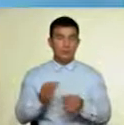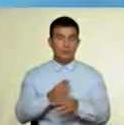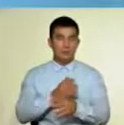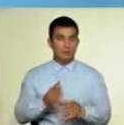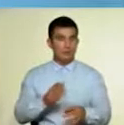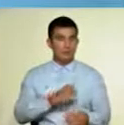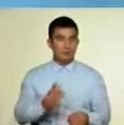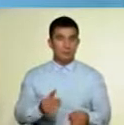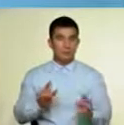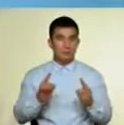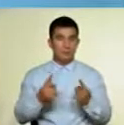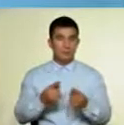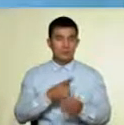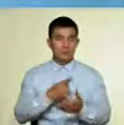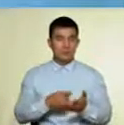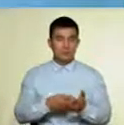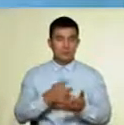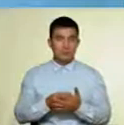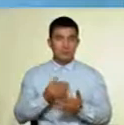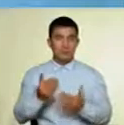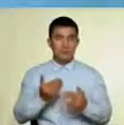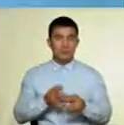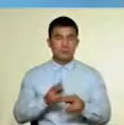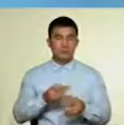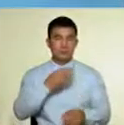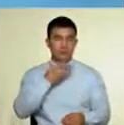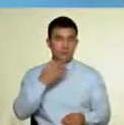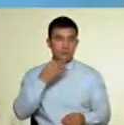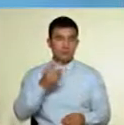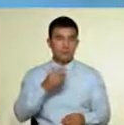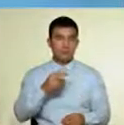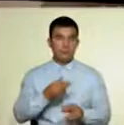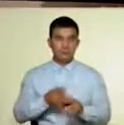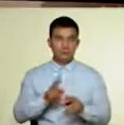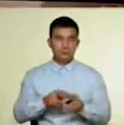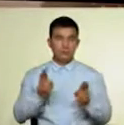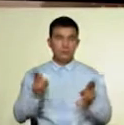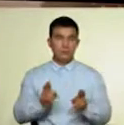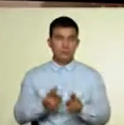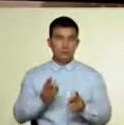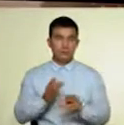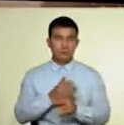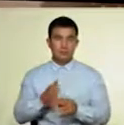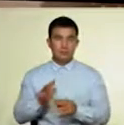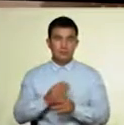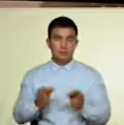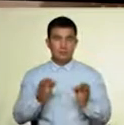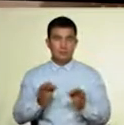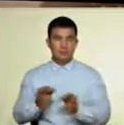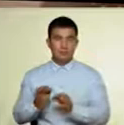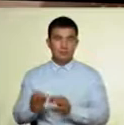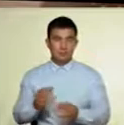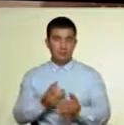uchun? Chunki buni biz bu berilgan ko'p hadni standart shaklga keltirishimiz kerak bo'ladi.